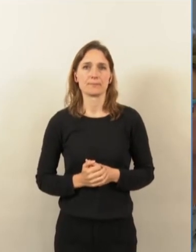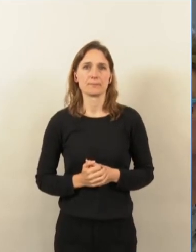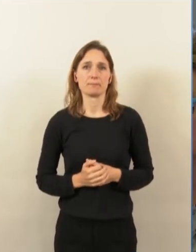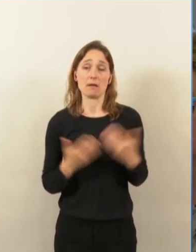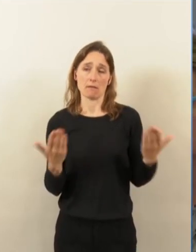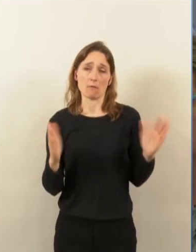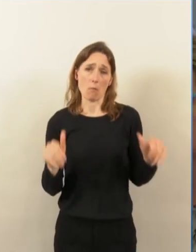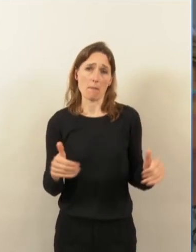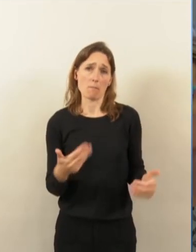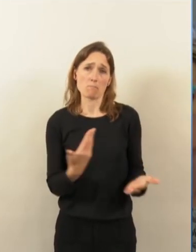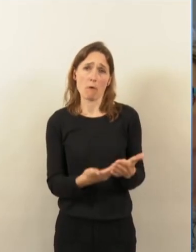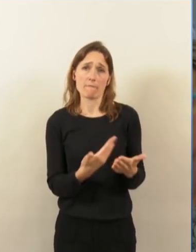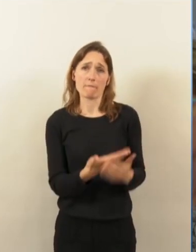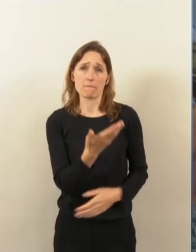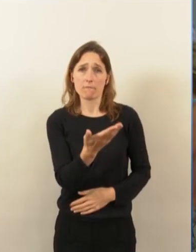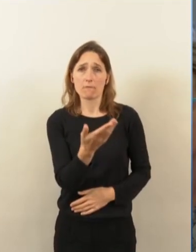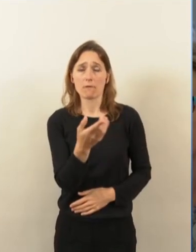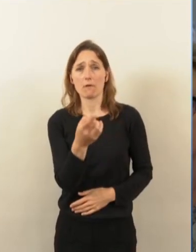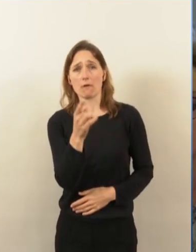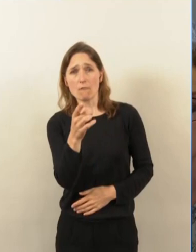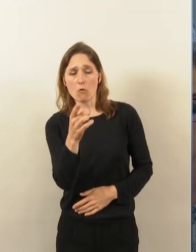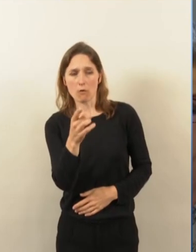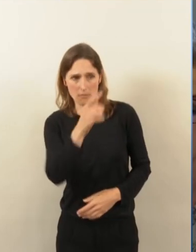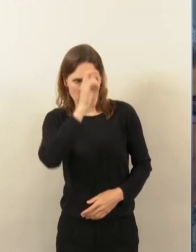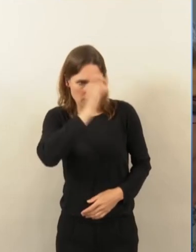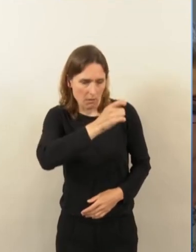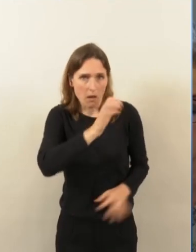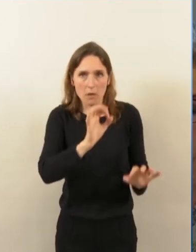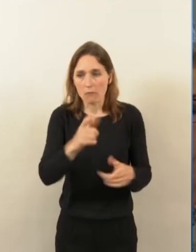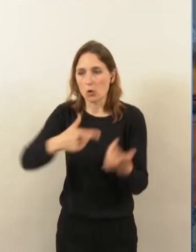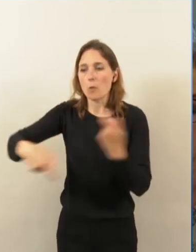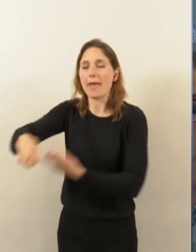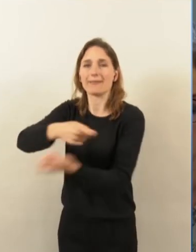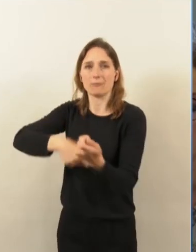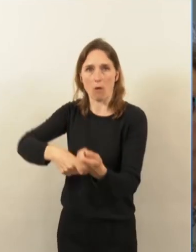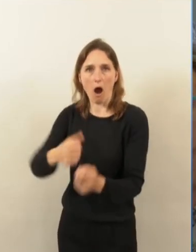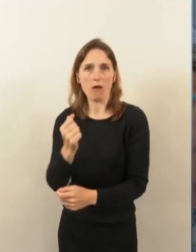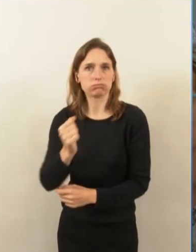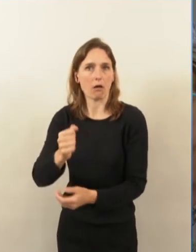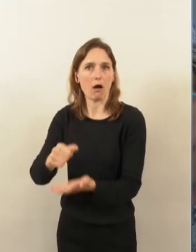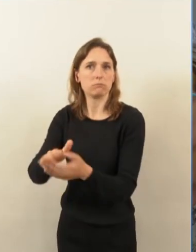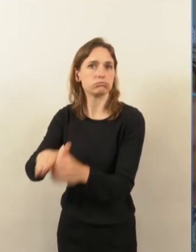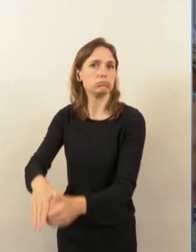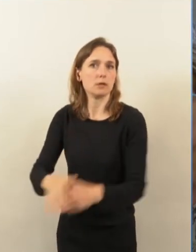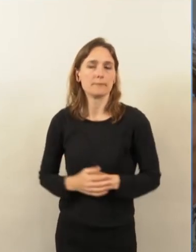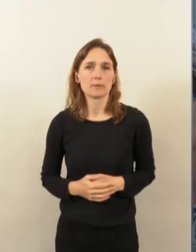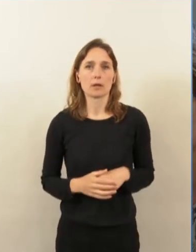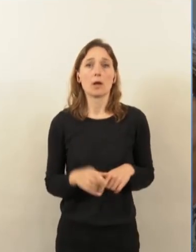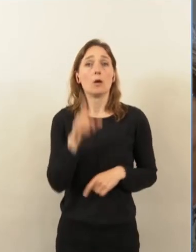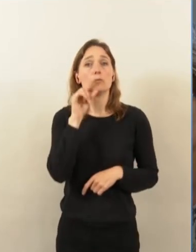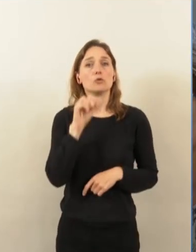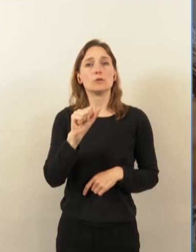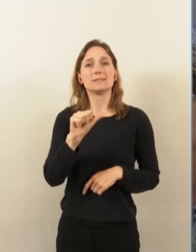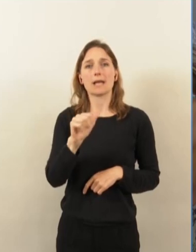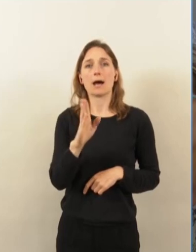démontre quand même ce que vous la considération que vous avez le commerce quant à Kim s'abrit qui s'était impliqué dans le secteur